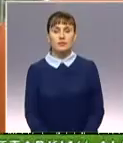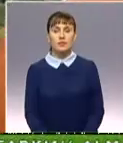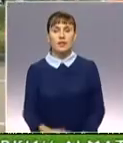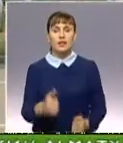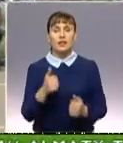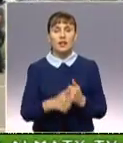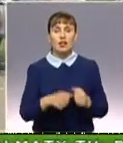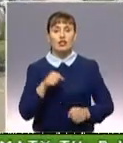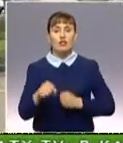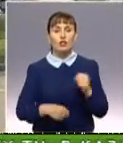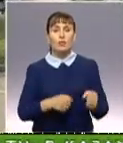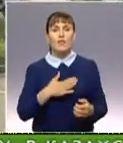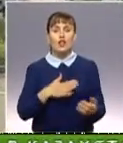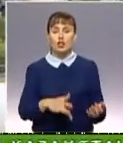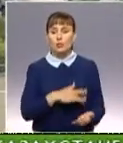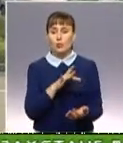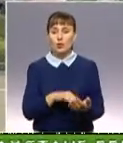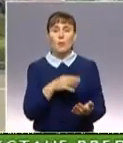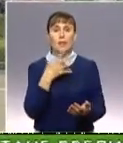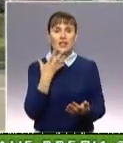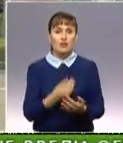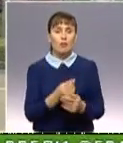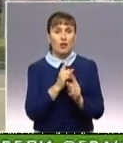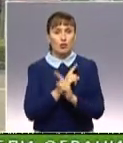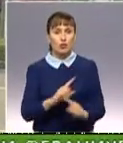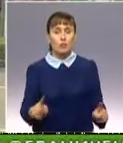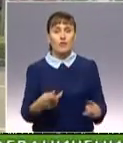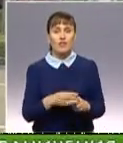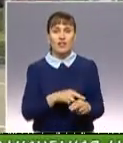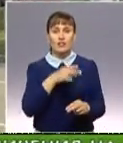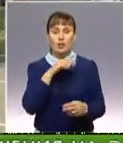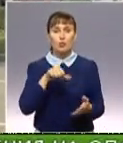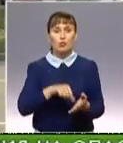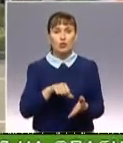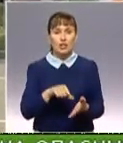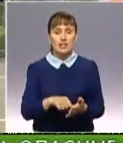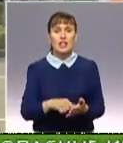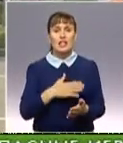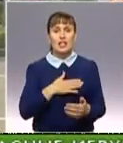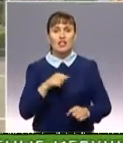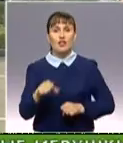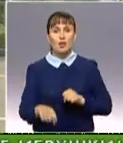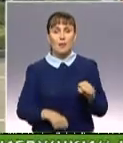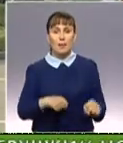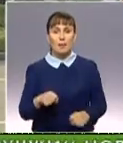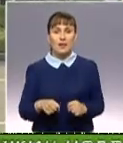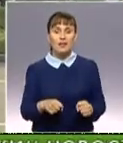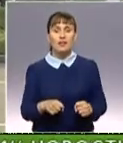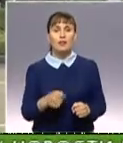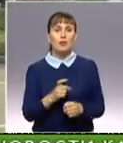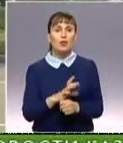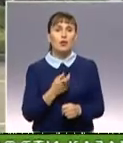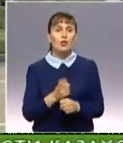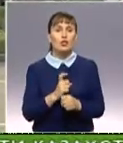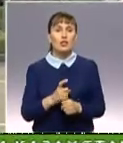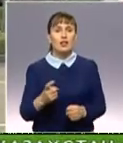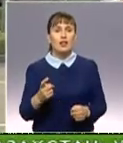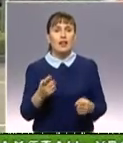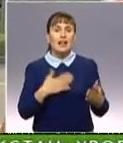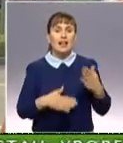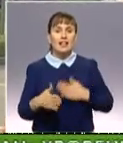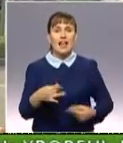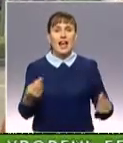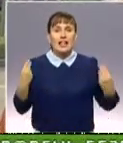Каждый велопробег в нашем городе по-своему особенный. На этот раз участники нашего велопробега окрасились в оранжевые цвета. Они одели